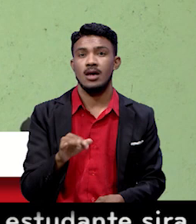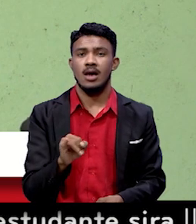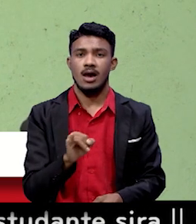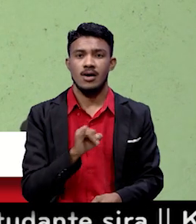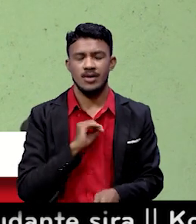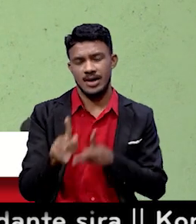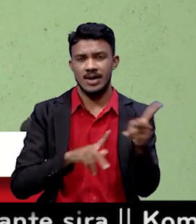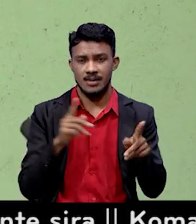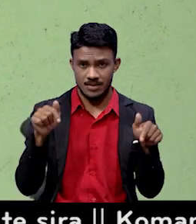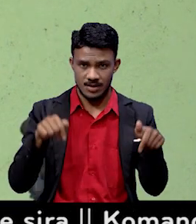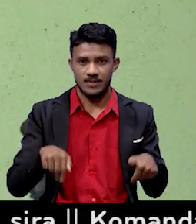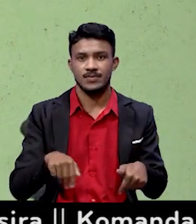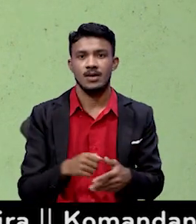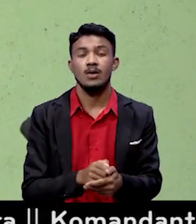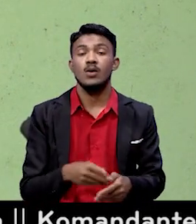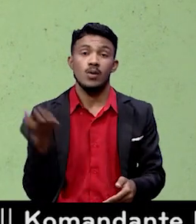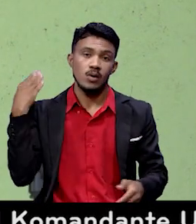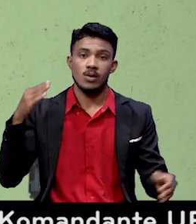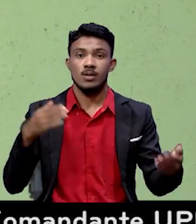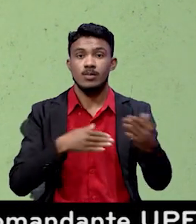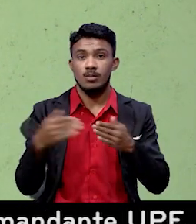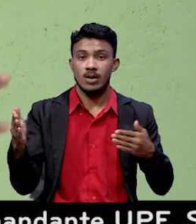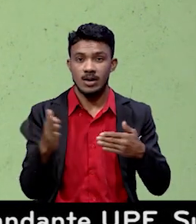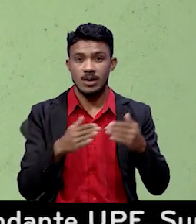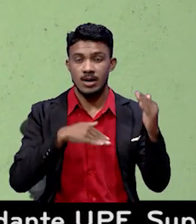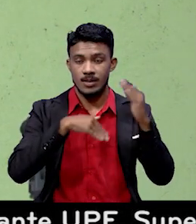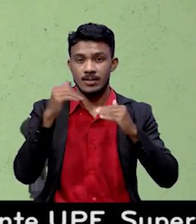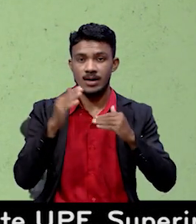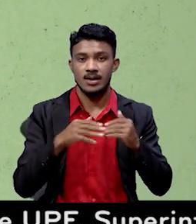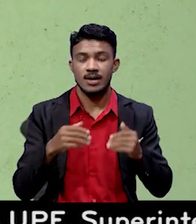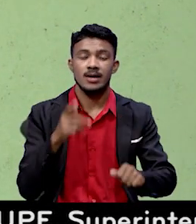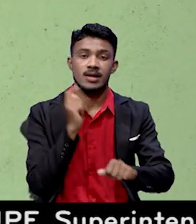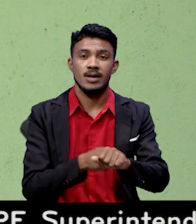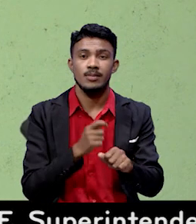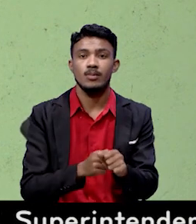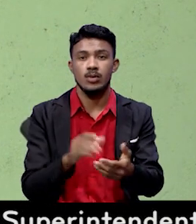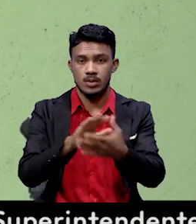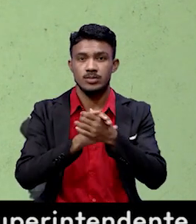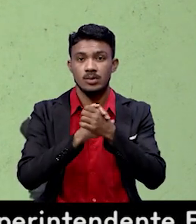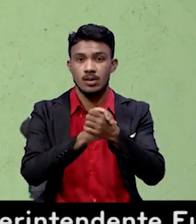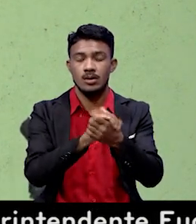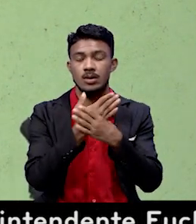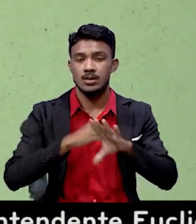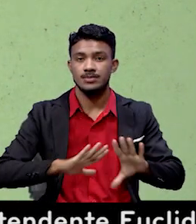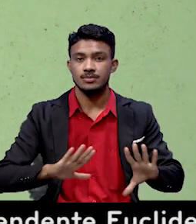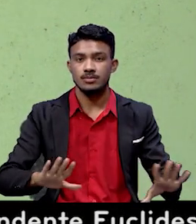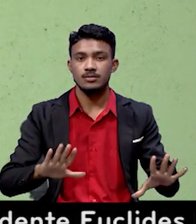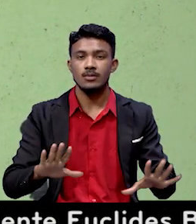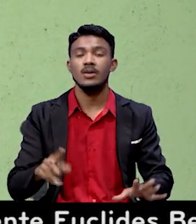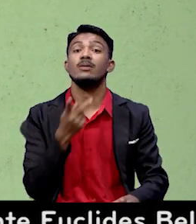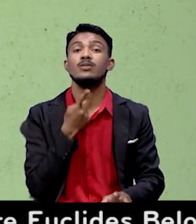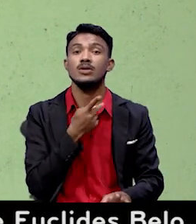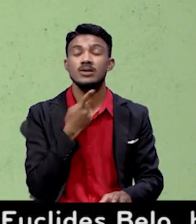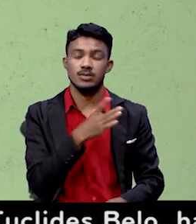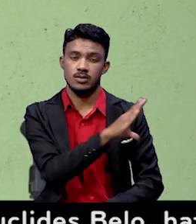hir. Metinaru. Ne be uluk problema mas a final situasi pas be ya stabilidad ne ne hau ne ulisi de ne esforsu amun ne esforsu de itu